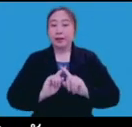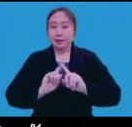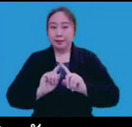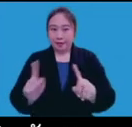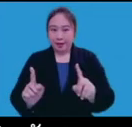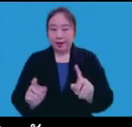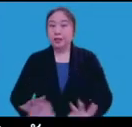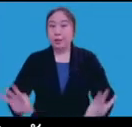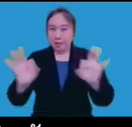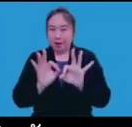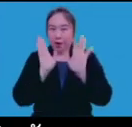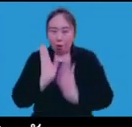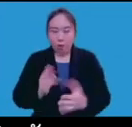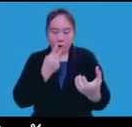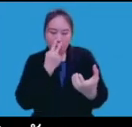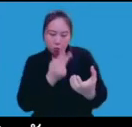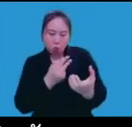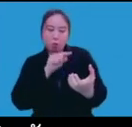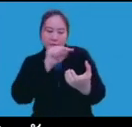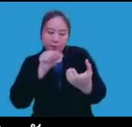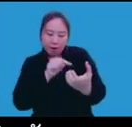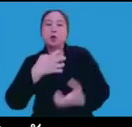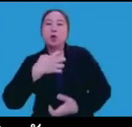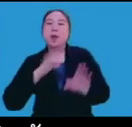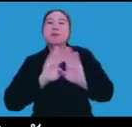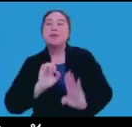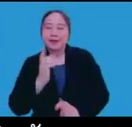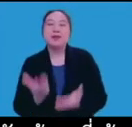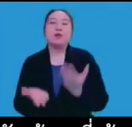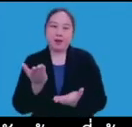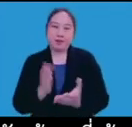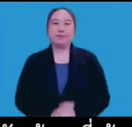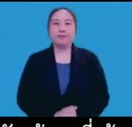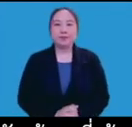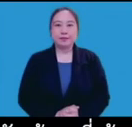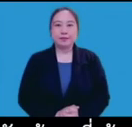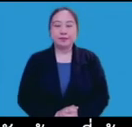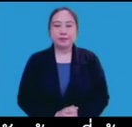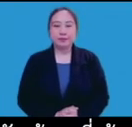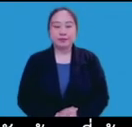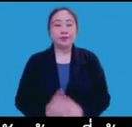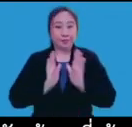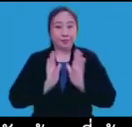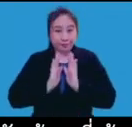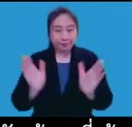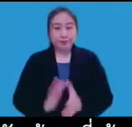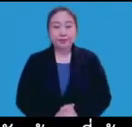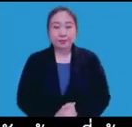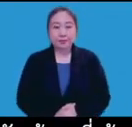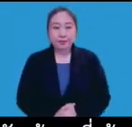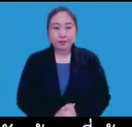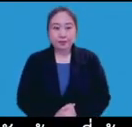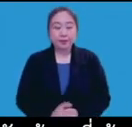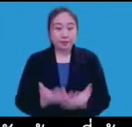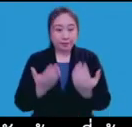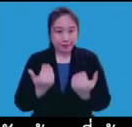รงนี้แน่นอนครับต้องขึ้นกับผู้ใช้งานด้วยนะครับว่าต้องการแบบไหนนะครับขออนุญาตตอบเท่านี้ครับ ครับขอบคุณมากครับก็